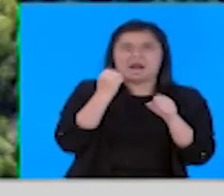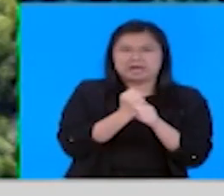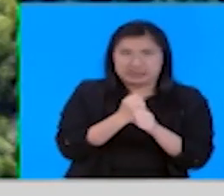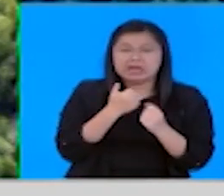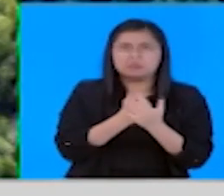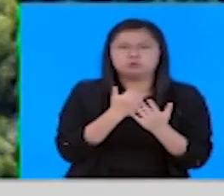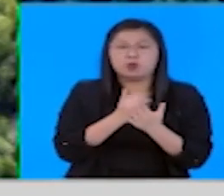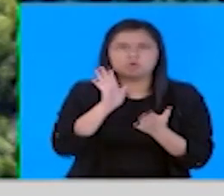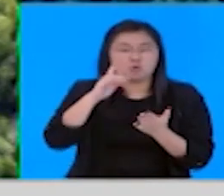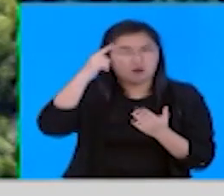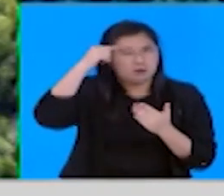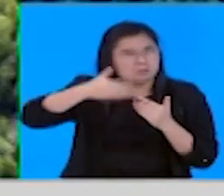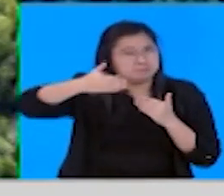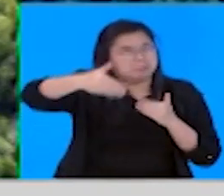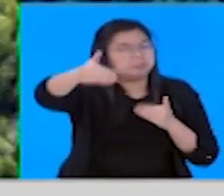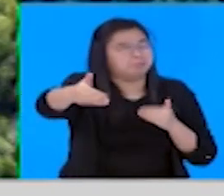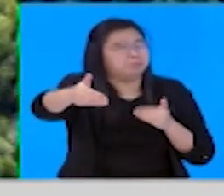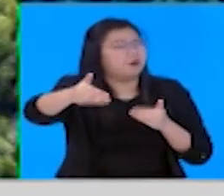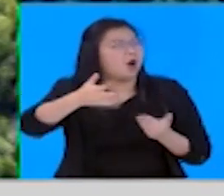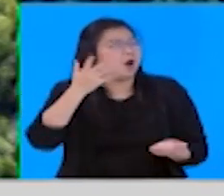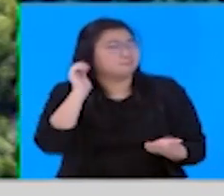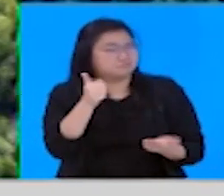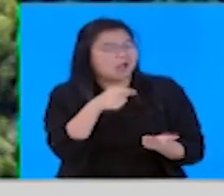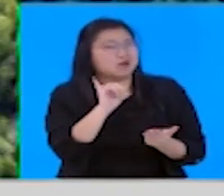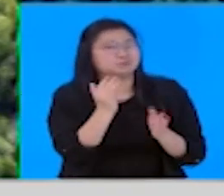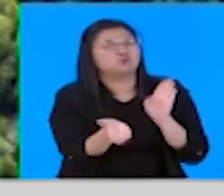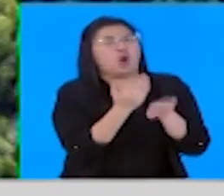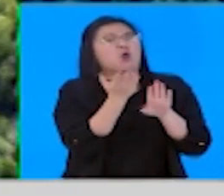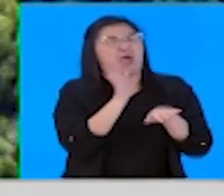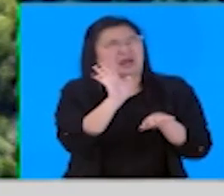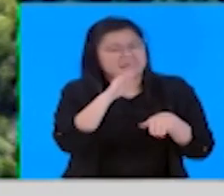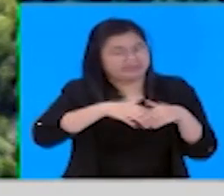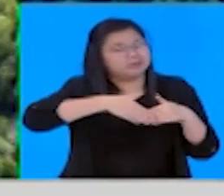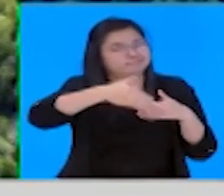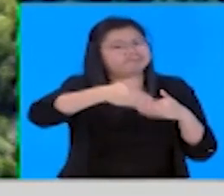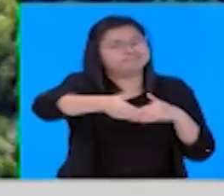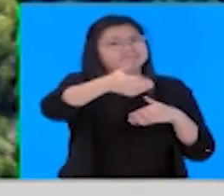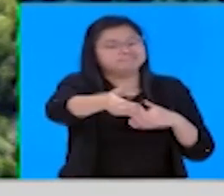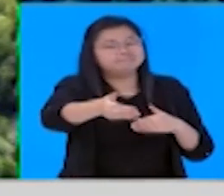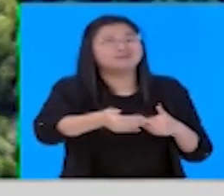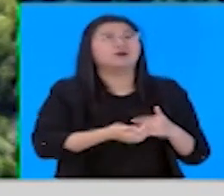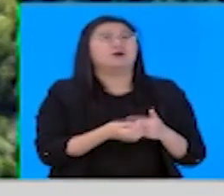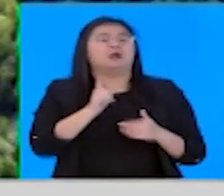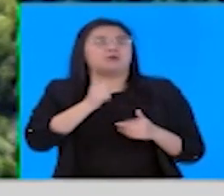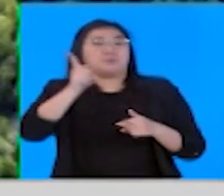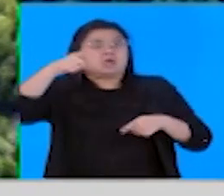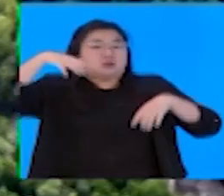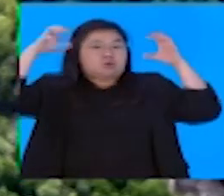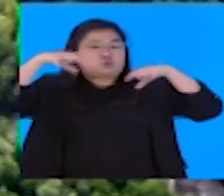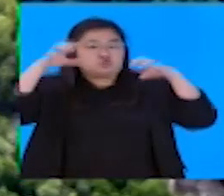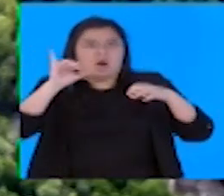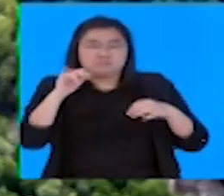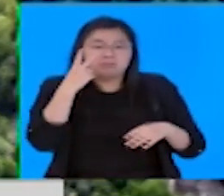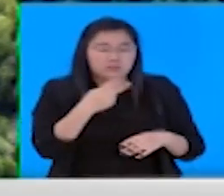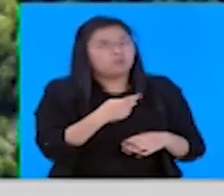berulang that tapi kuncinya sebenarnya adalah alih fungsi lahan yang sangat masif di Kalimantan dimana